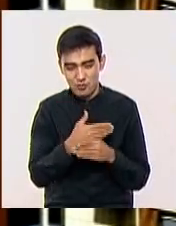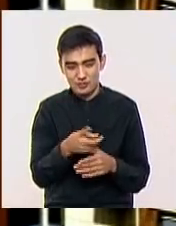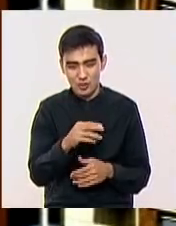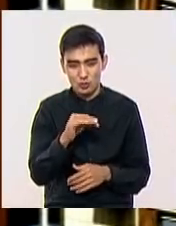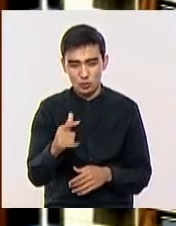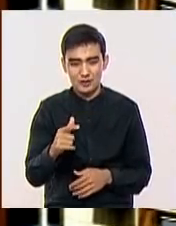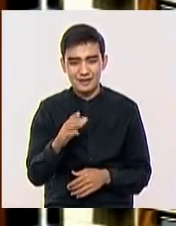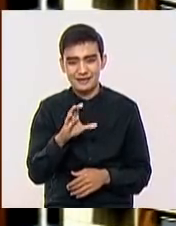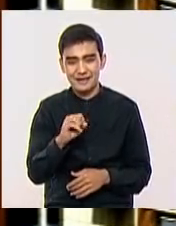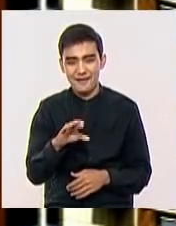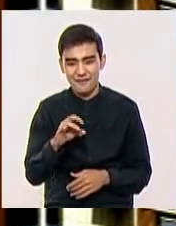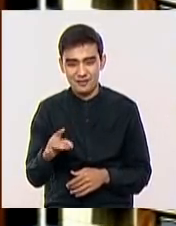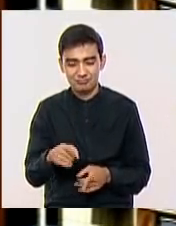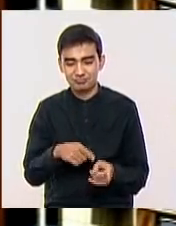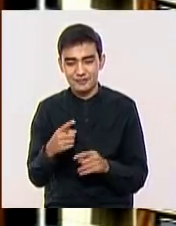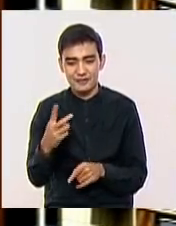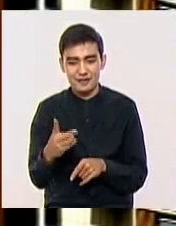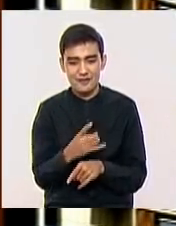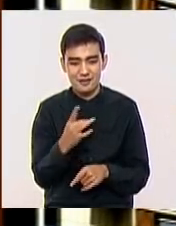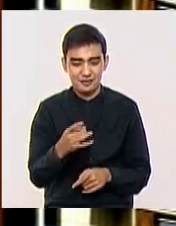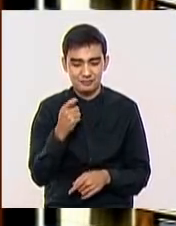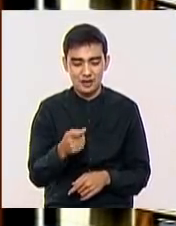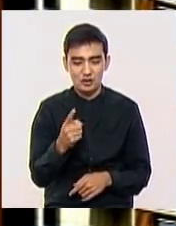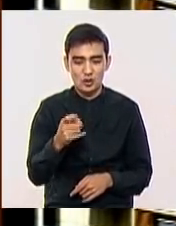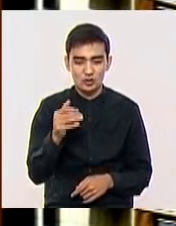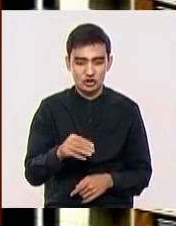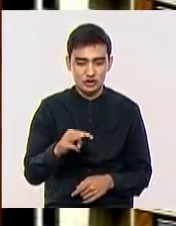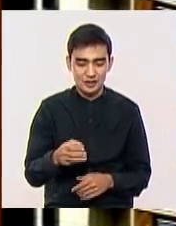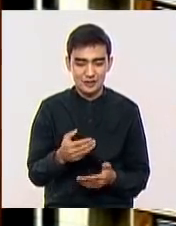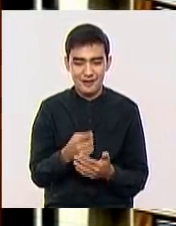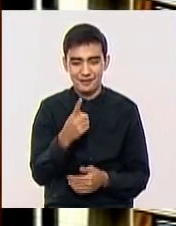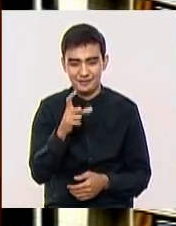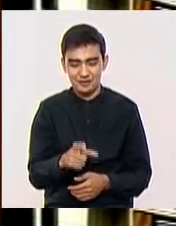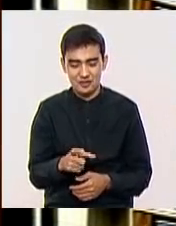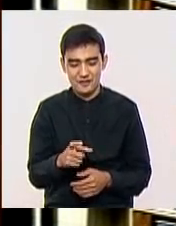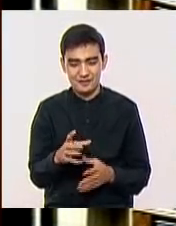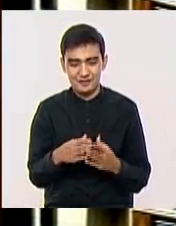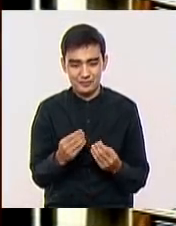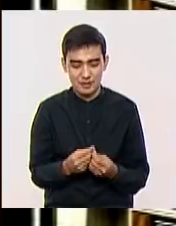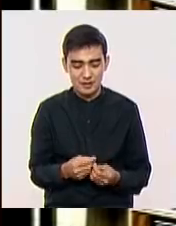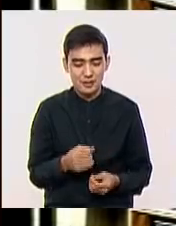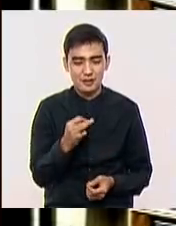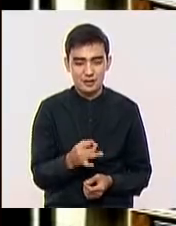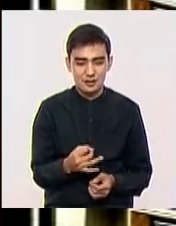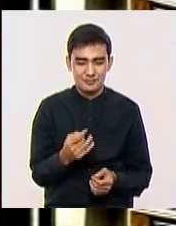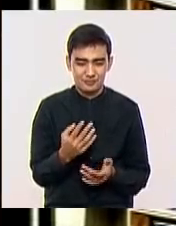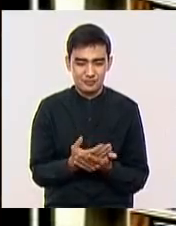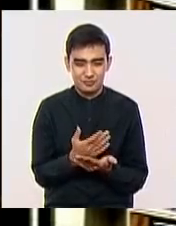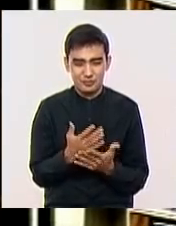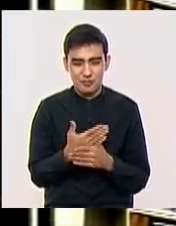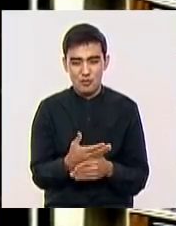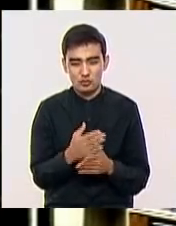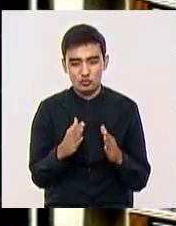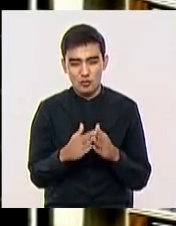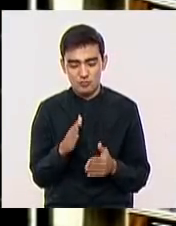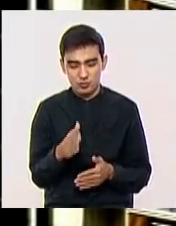на север, в два раза меньше. Чуть более 100 тысяч тенге на каждого члена семьи. Немного отличается и помощь с